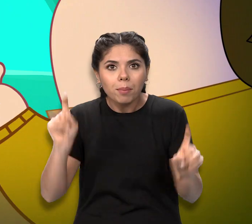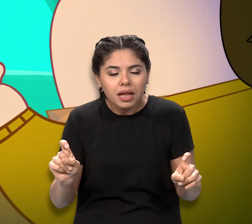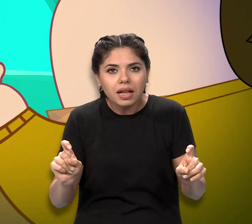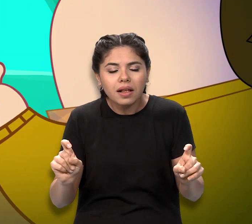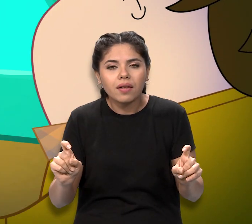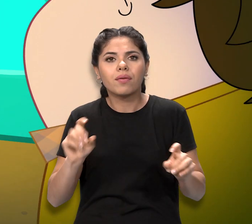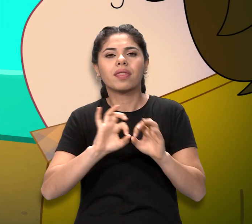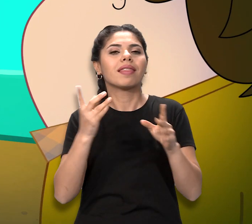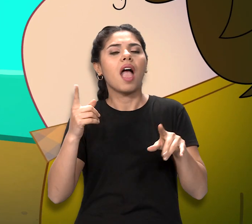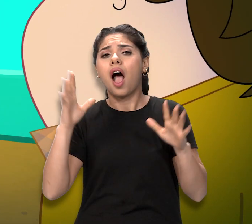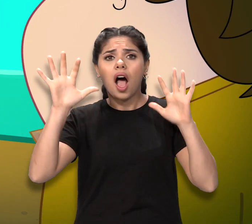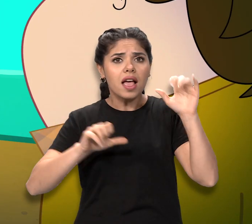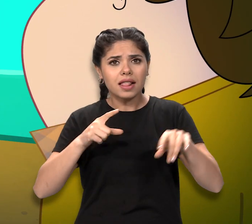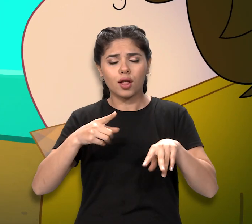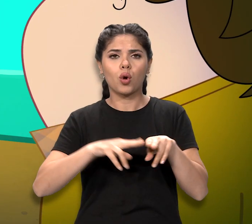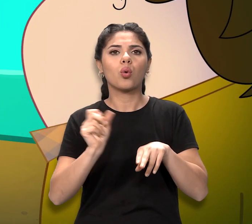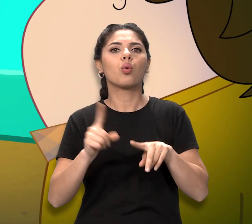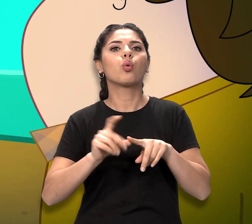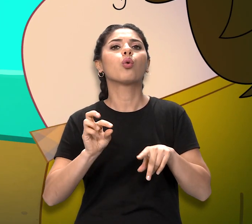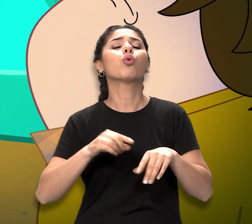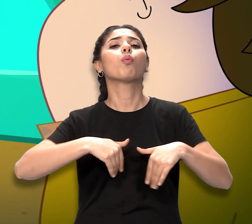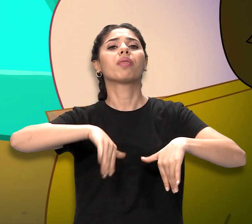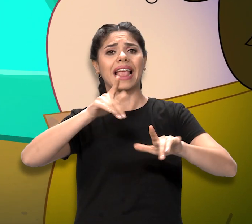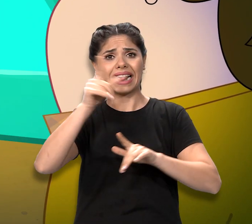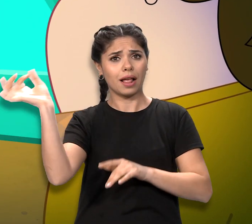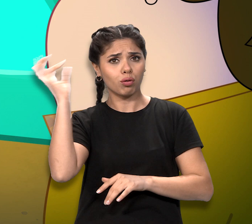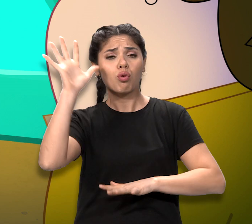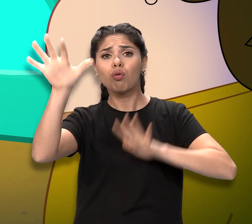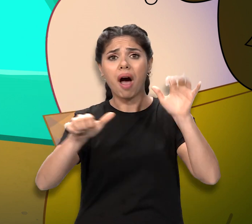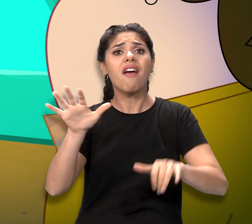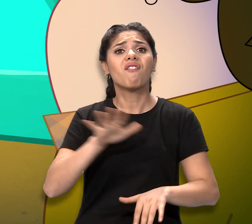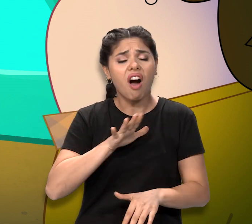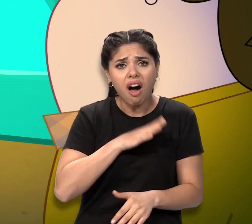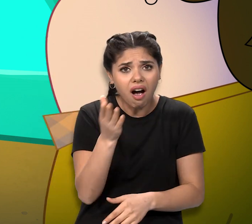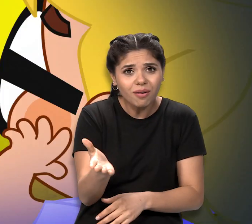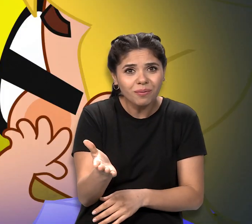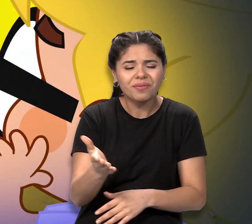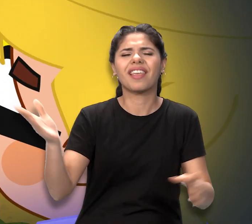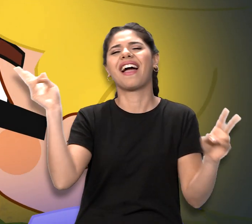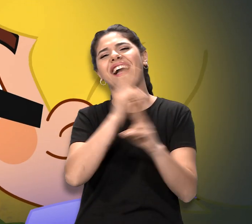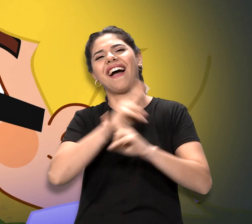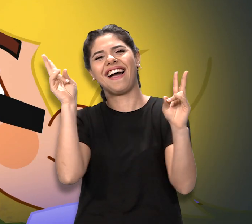ayısı? Kutup ayısı olmadığına eminim. Sesini duydum. Ayıydı işte.